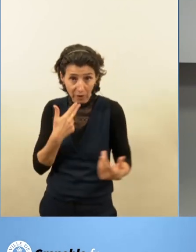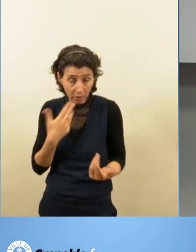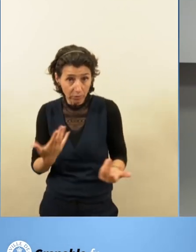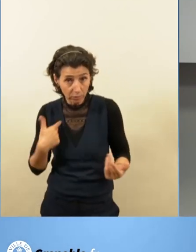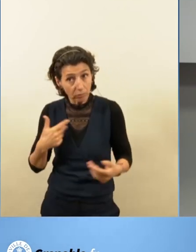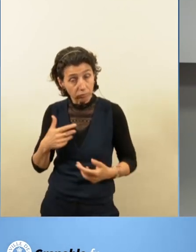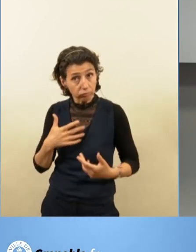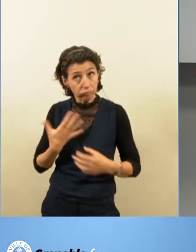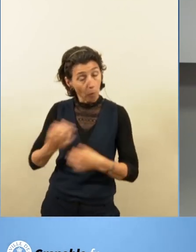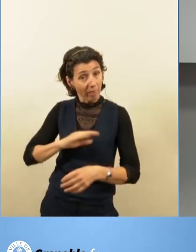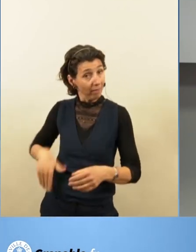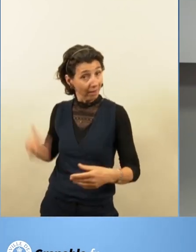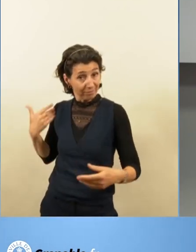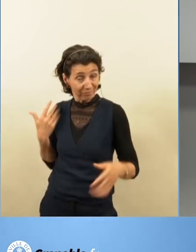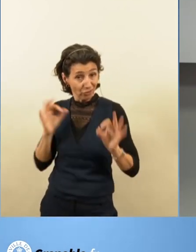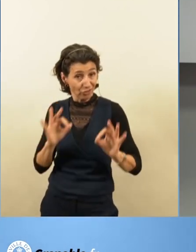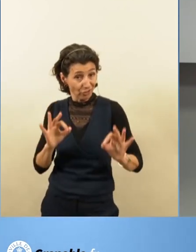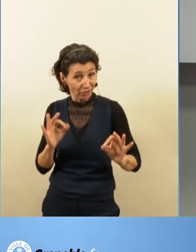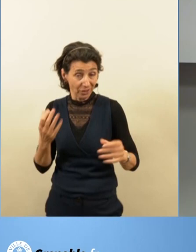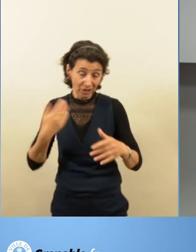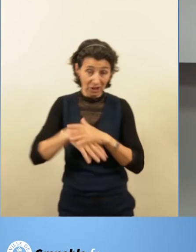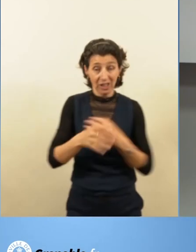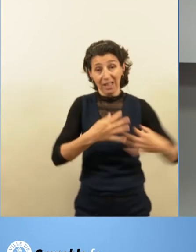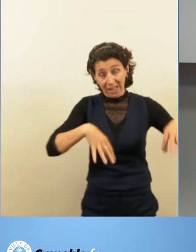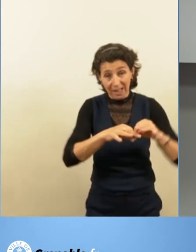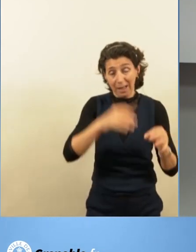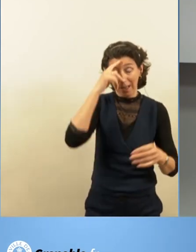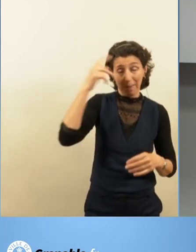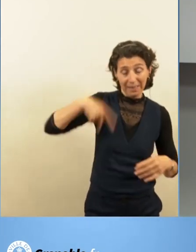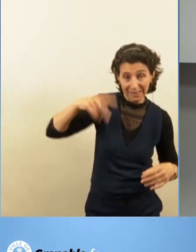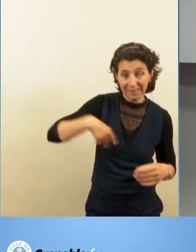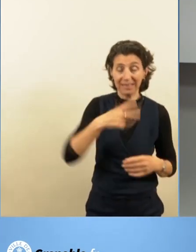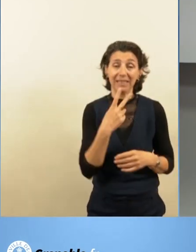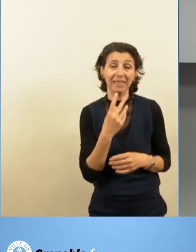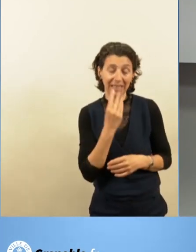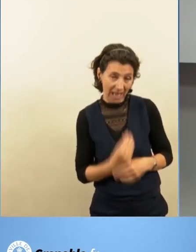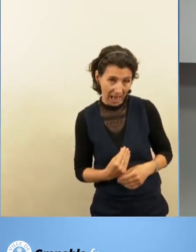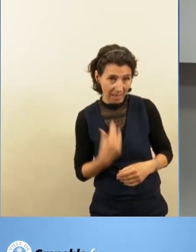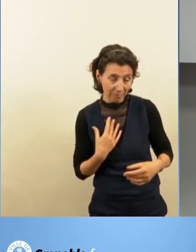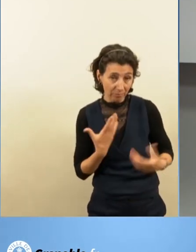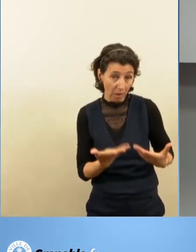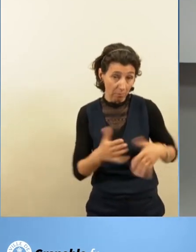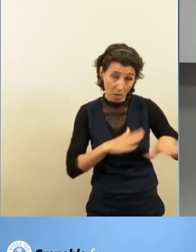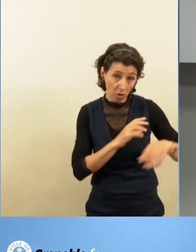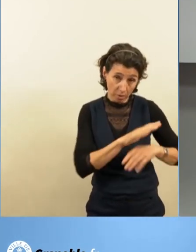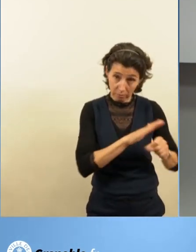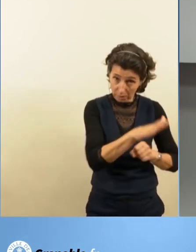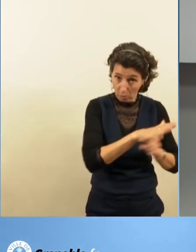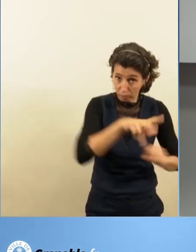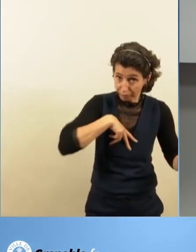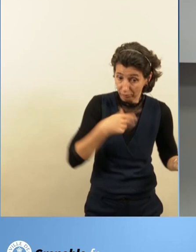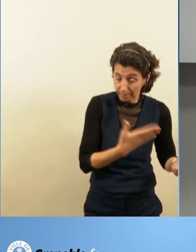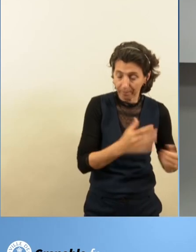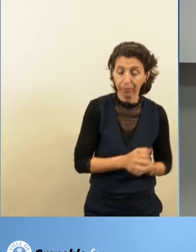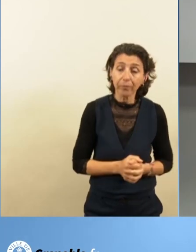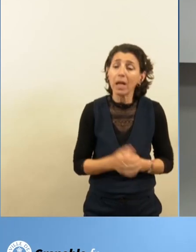la semaine dernière en Palestine et en Israël donc il existe plein d'options vous l'avez rappelé et la solution